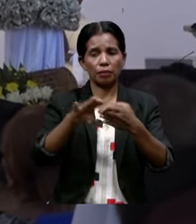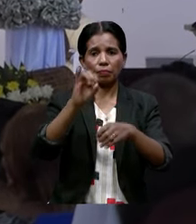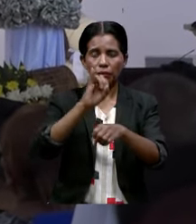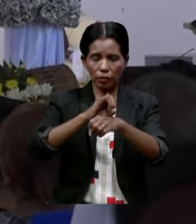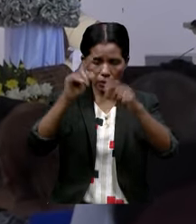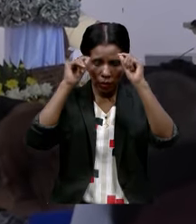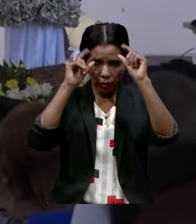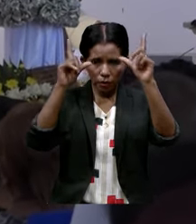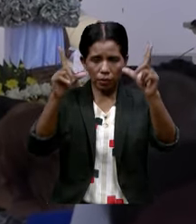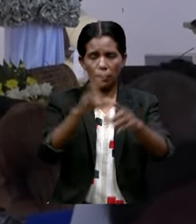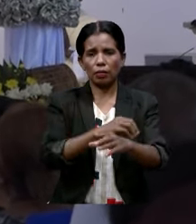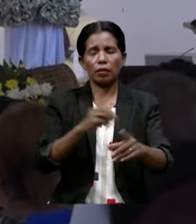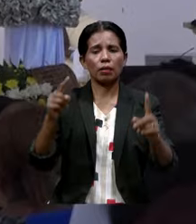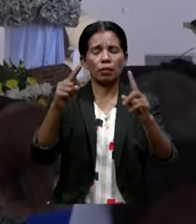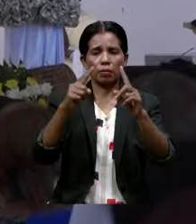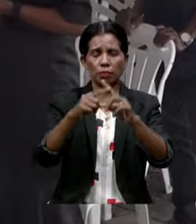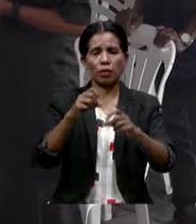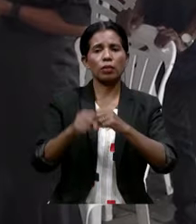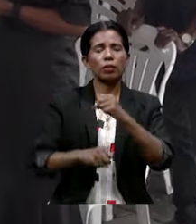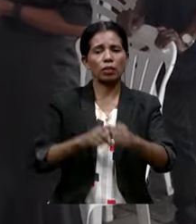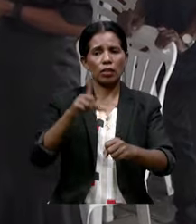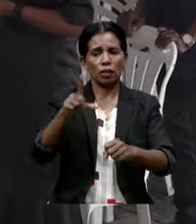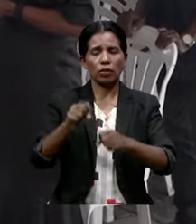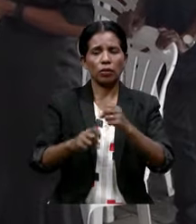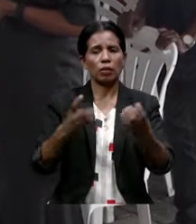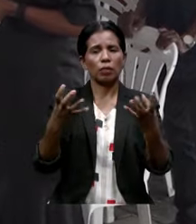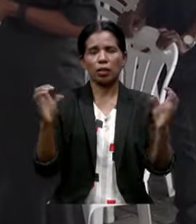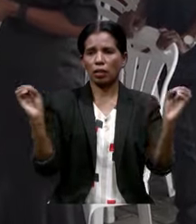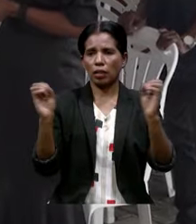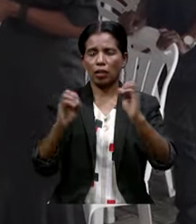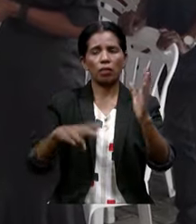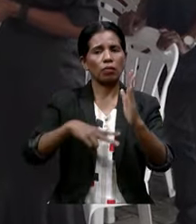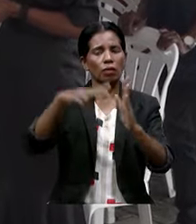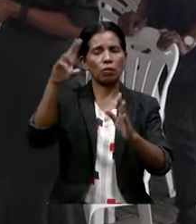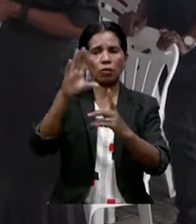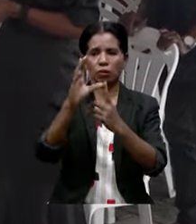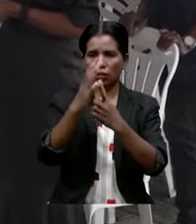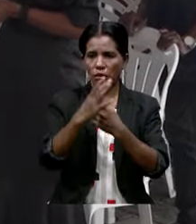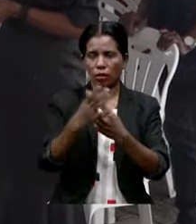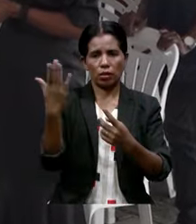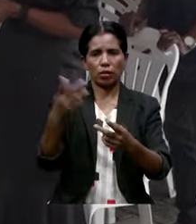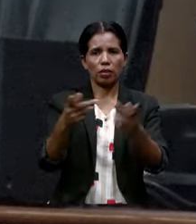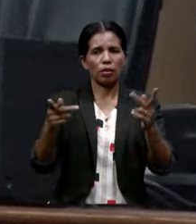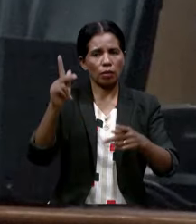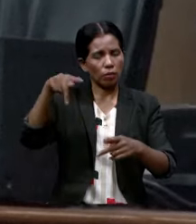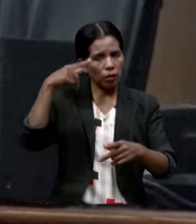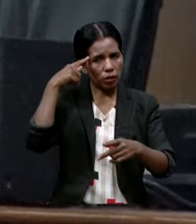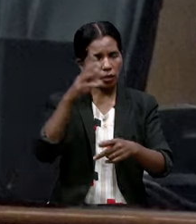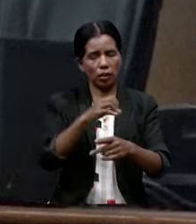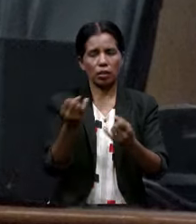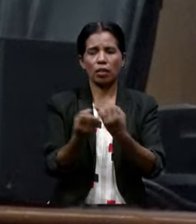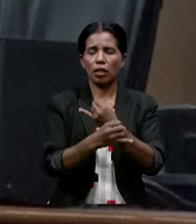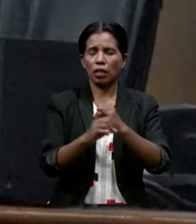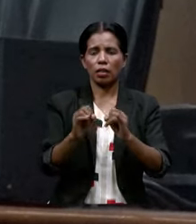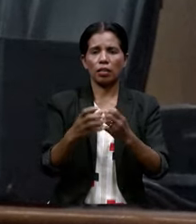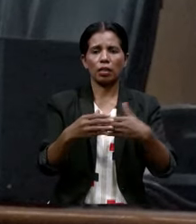foi ênfase macas mos ba aspecto social, sociedade barak lakonona valor cultural, no iha aspecto política, ukuna insira la